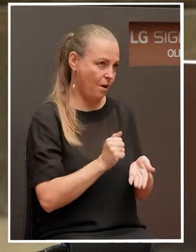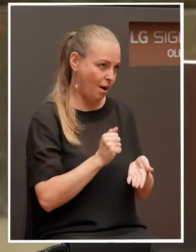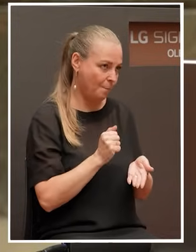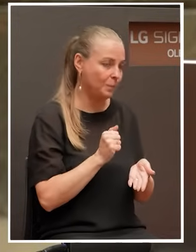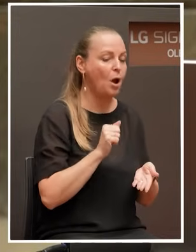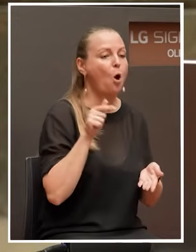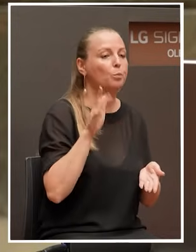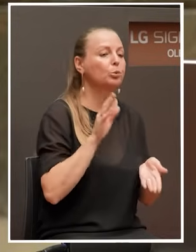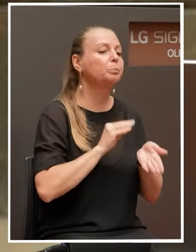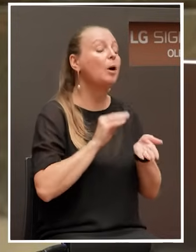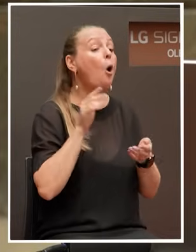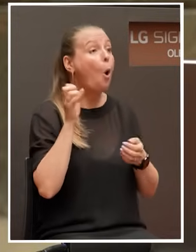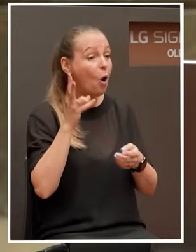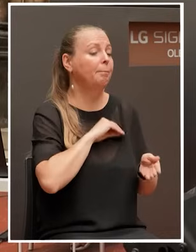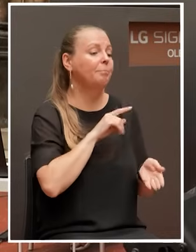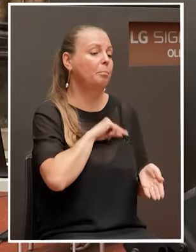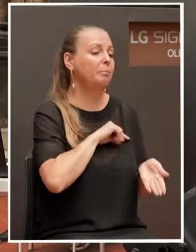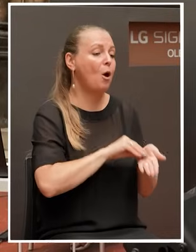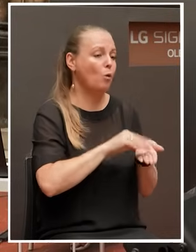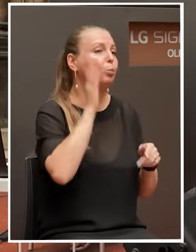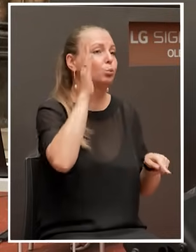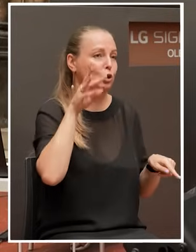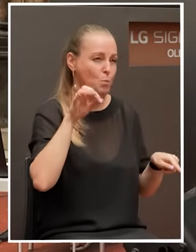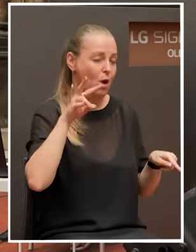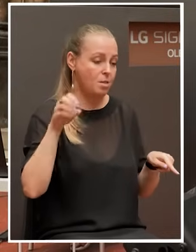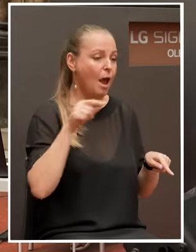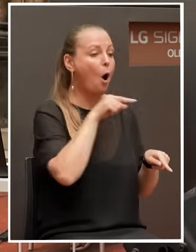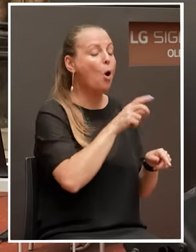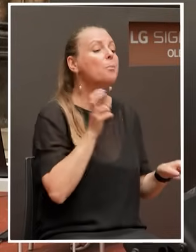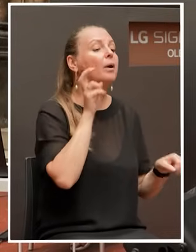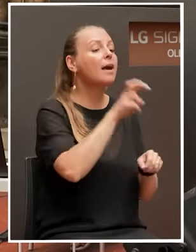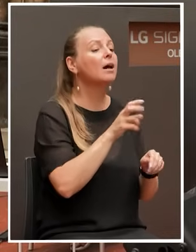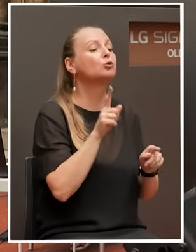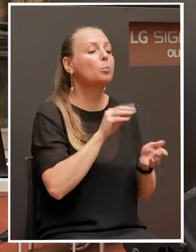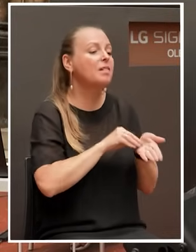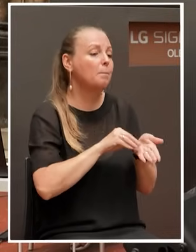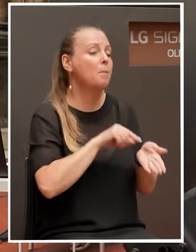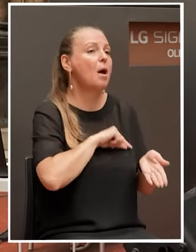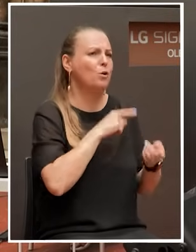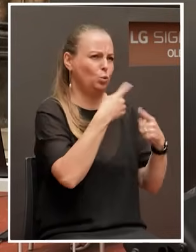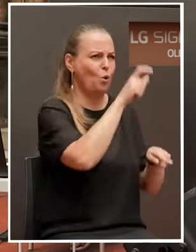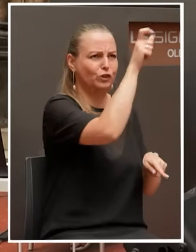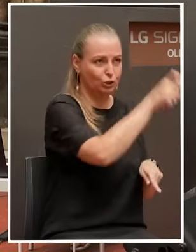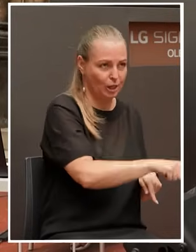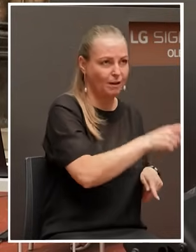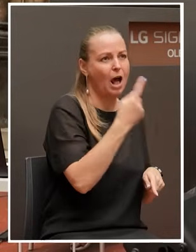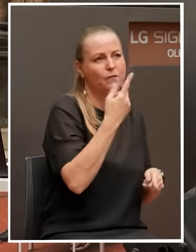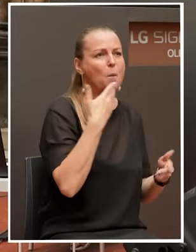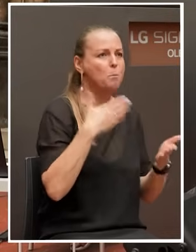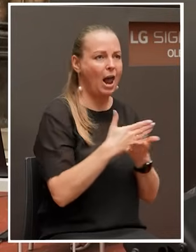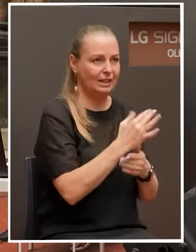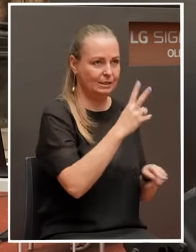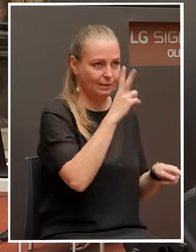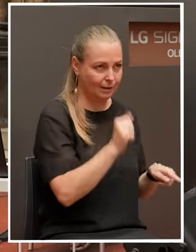писать биографию политического авантюриста, революционера Бланки, и севшего, по-моему, на то место, где